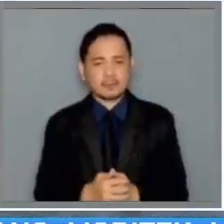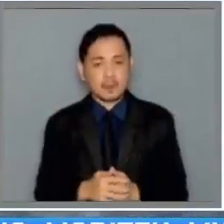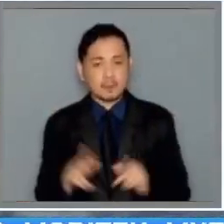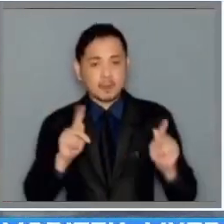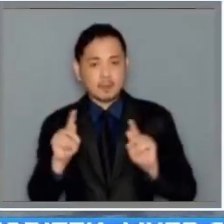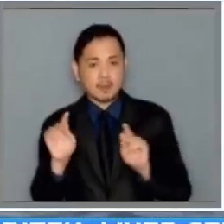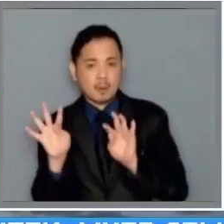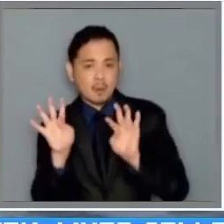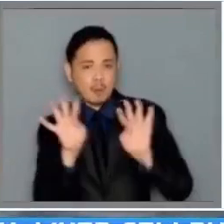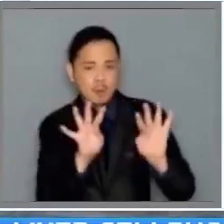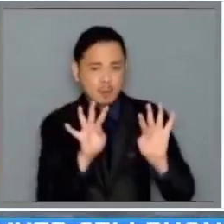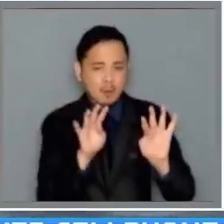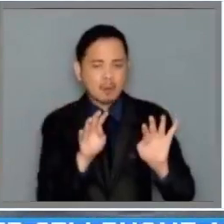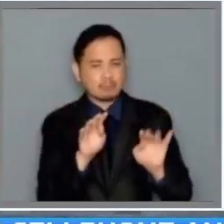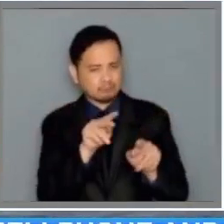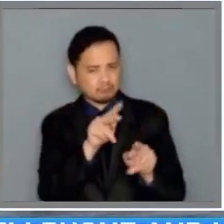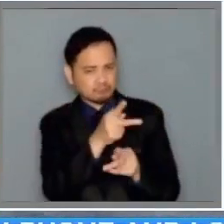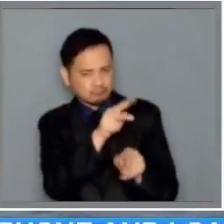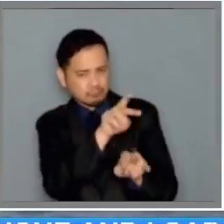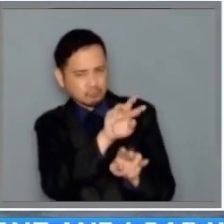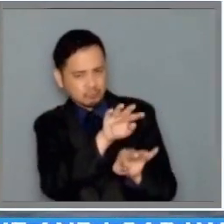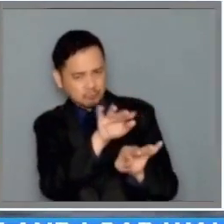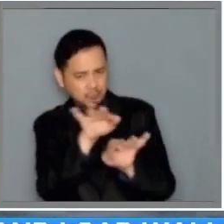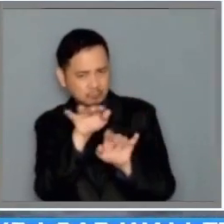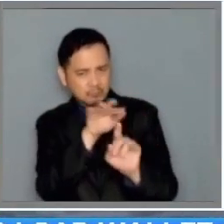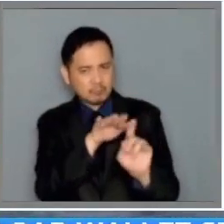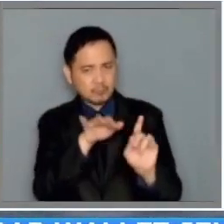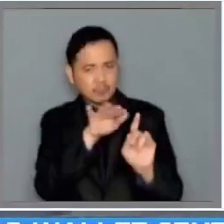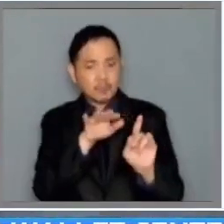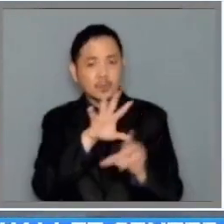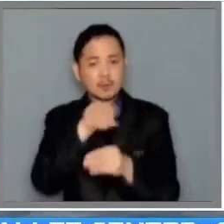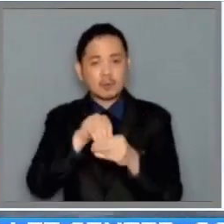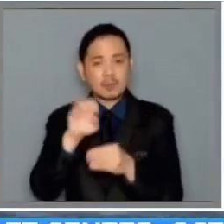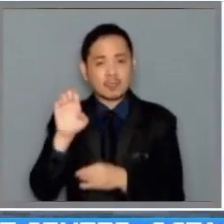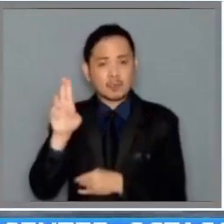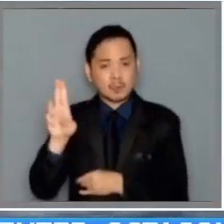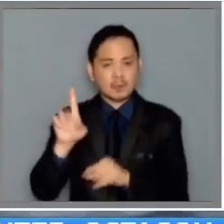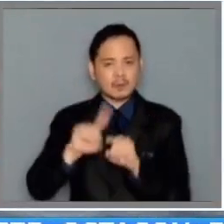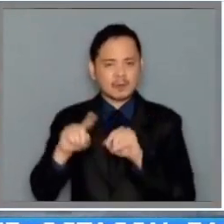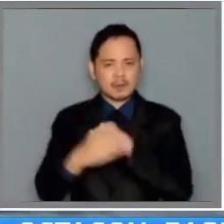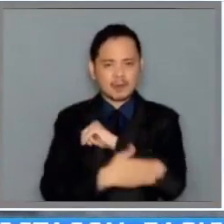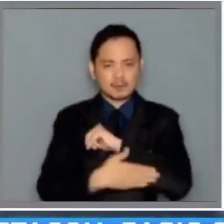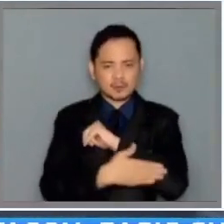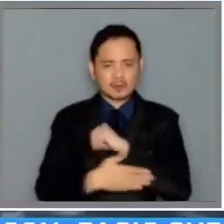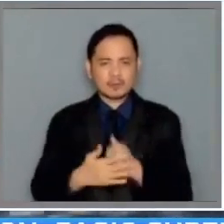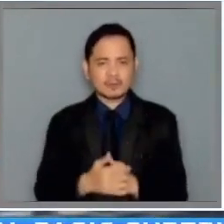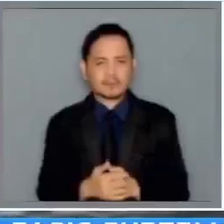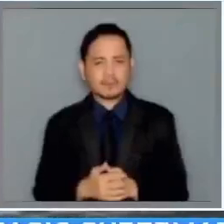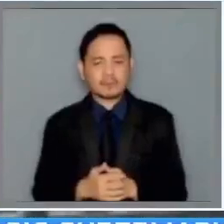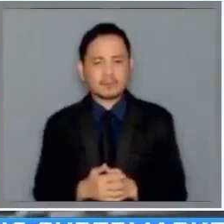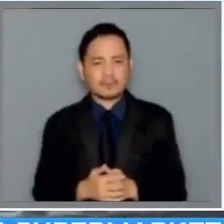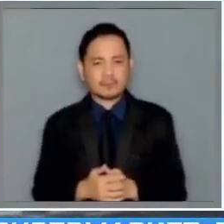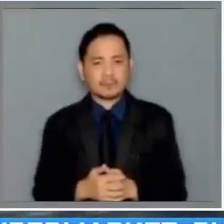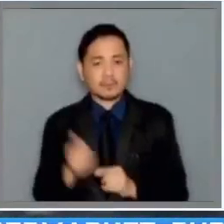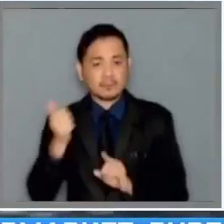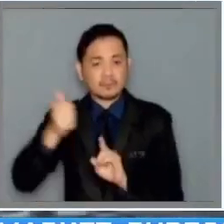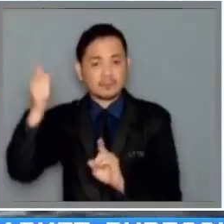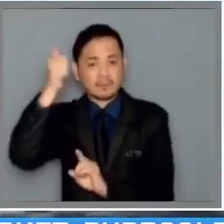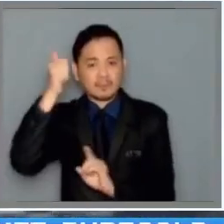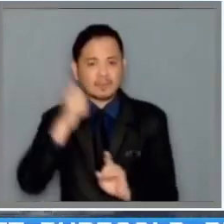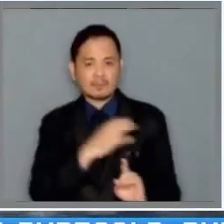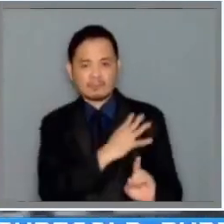dumalo ngayong umaga, kabilang na ang kinatawanan ng European Union. Ayon kay Coast Guard Vice Admiral Roy Echeverria, commander ng